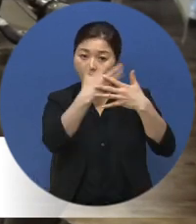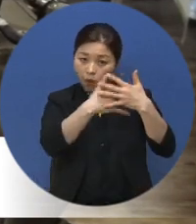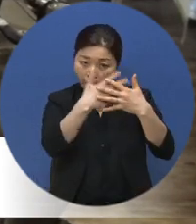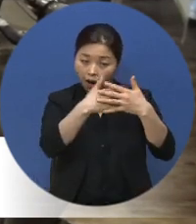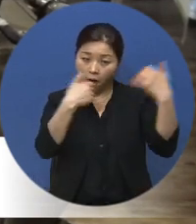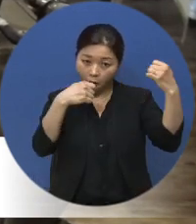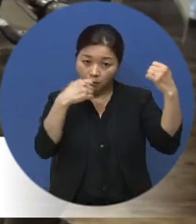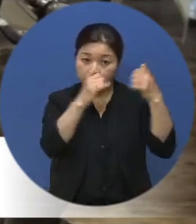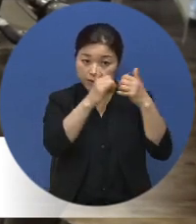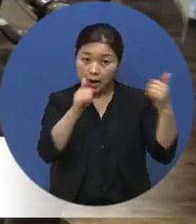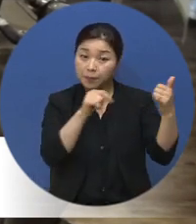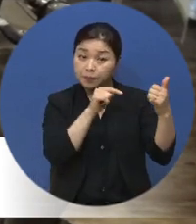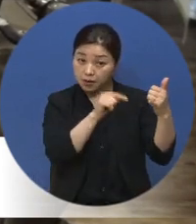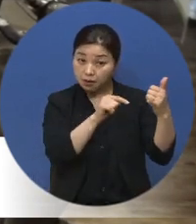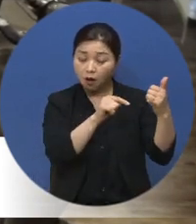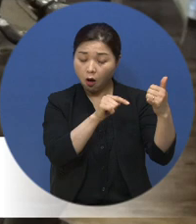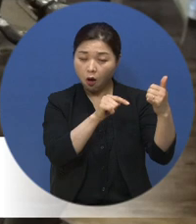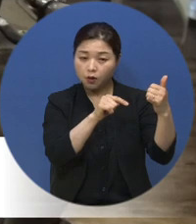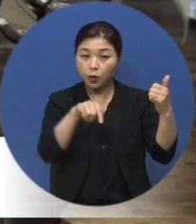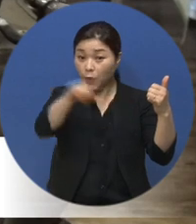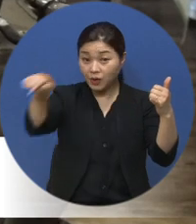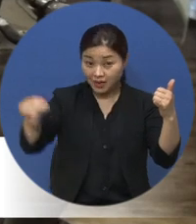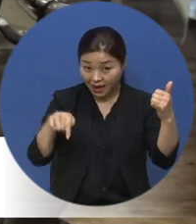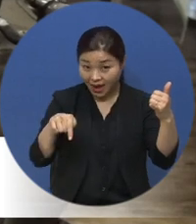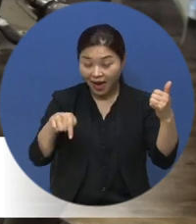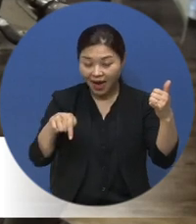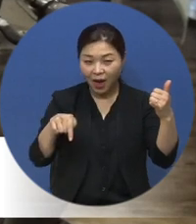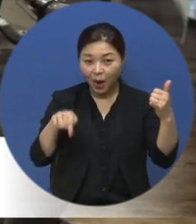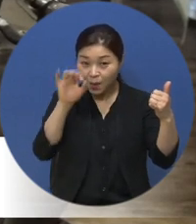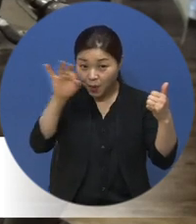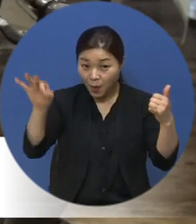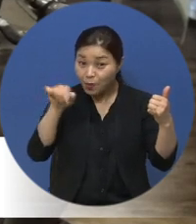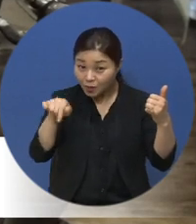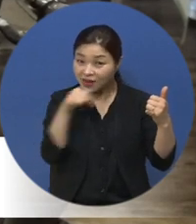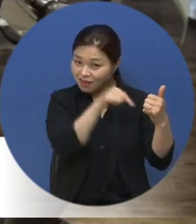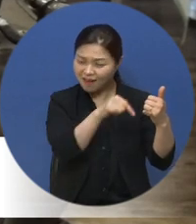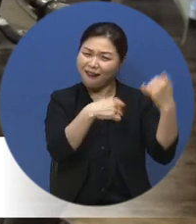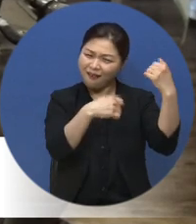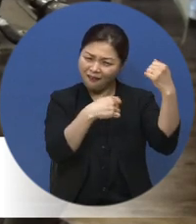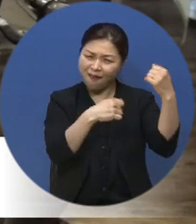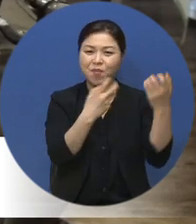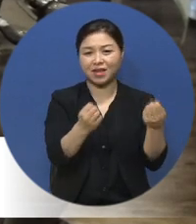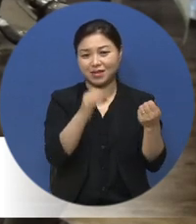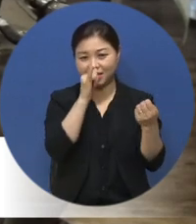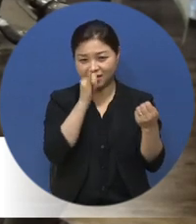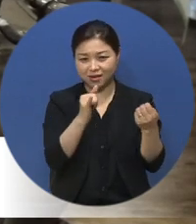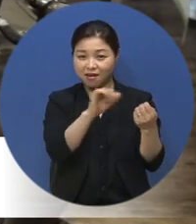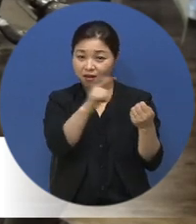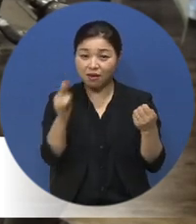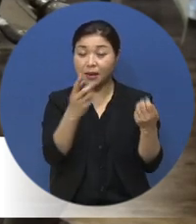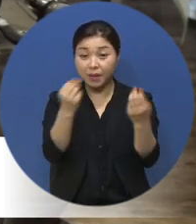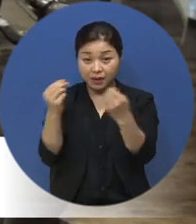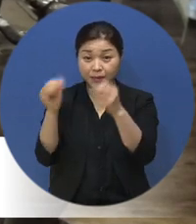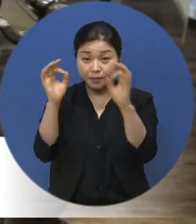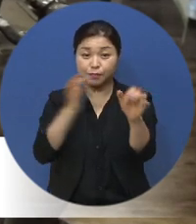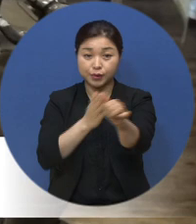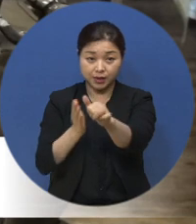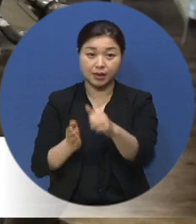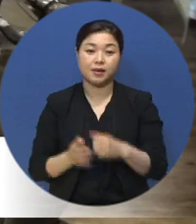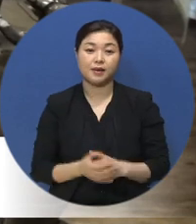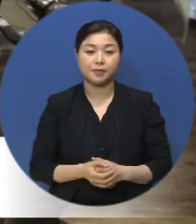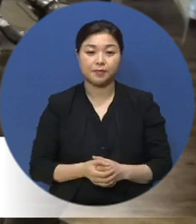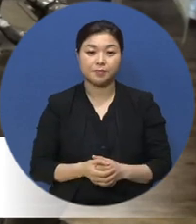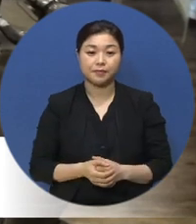분들 영화들이 많거든요. 고로고로 여러 개를 많이 보셨으면 좋겠어요. 네.